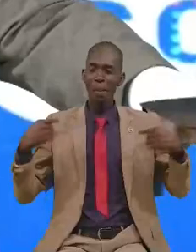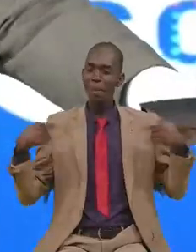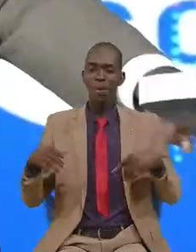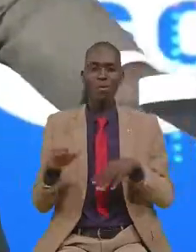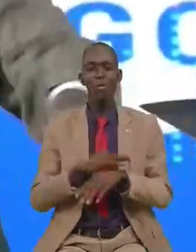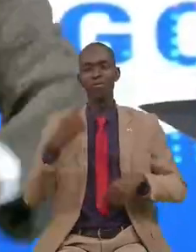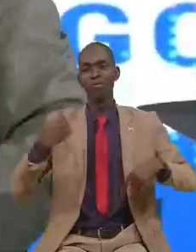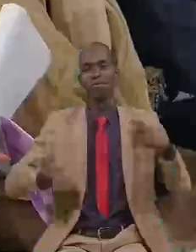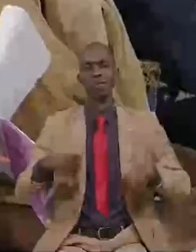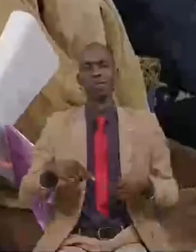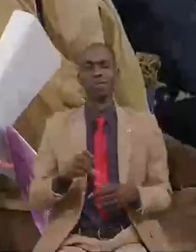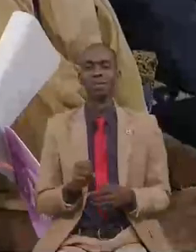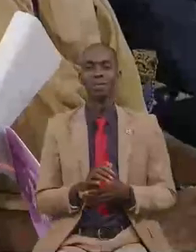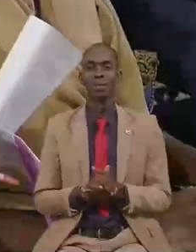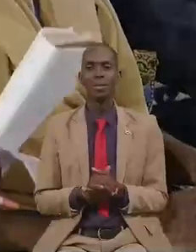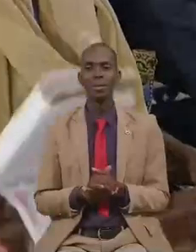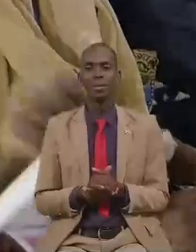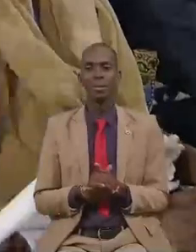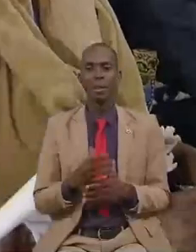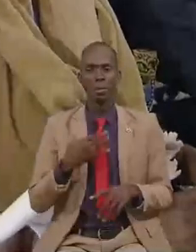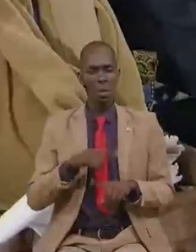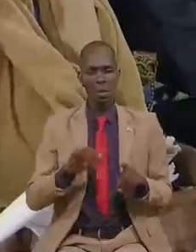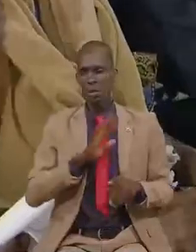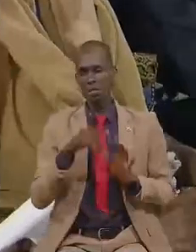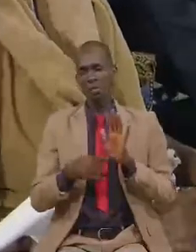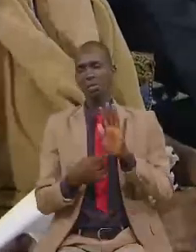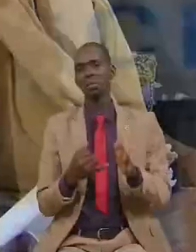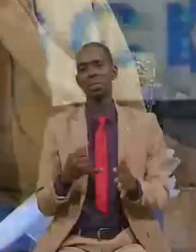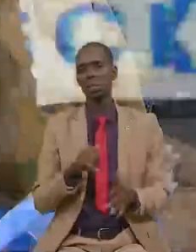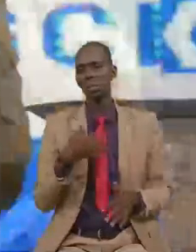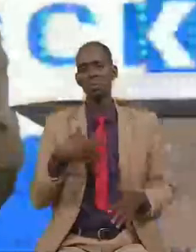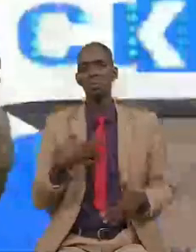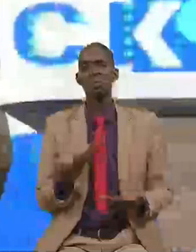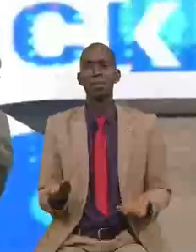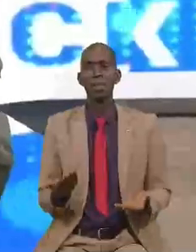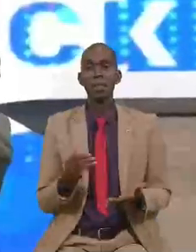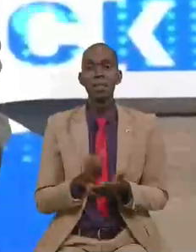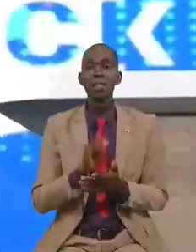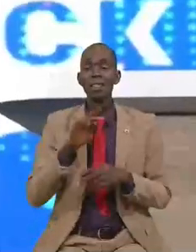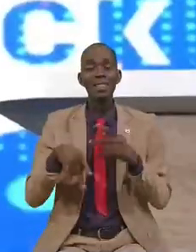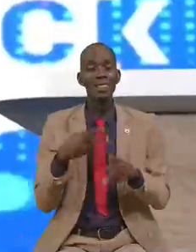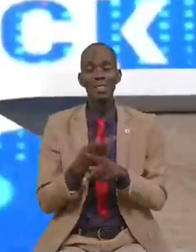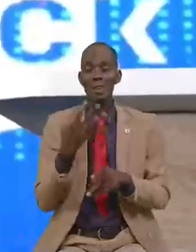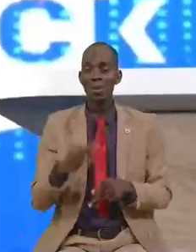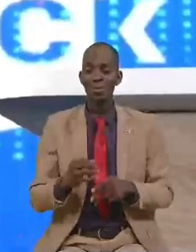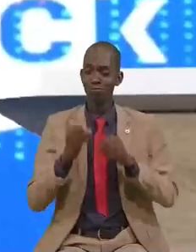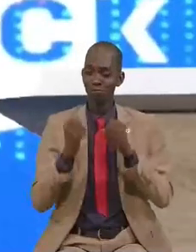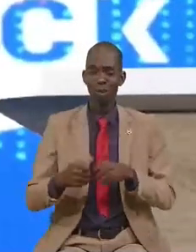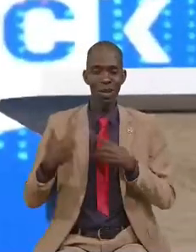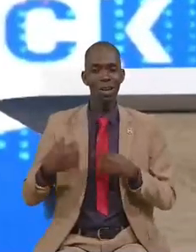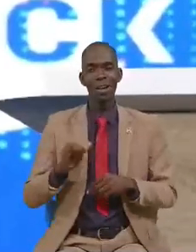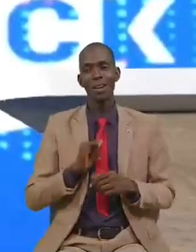de bâton. Je ne l'ai pas manifesté. Ça, c'est le type de cœur que j'avais. Le